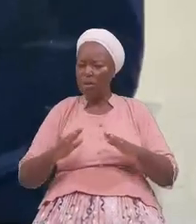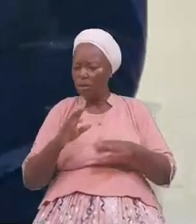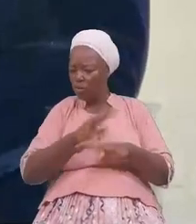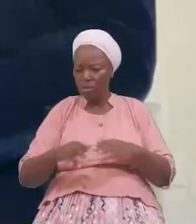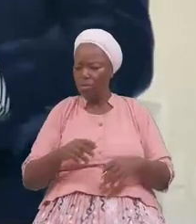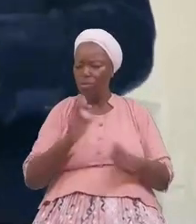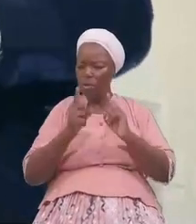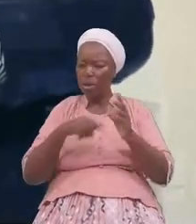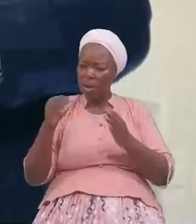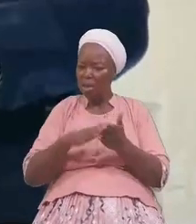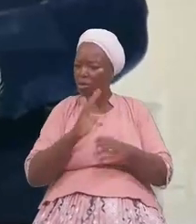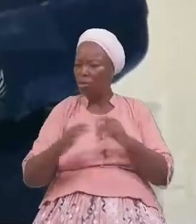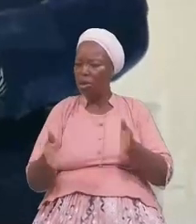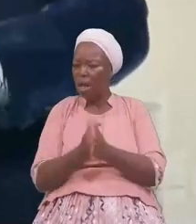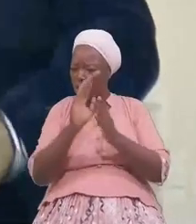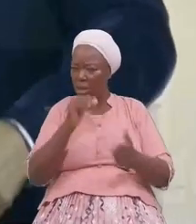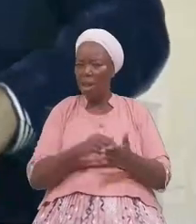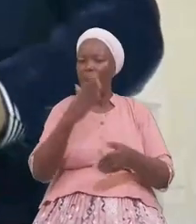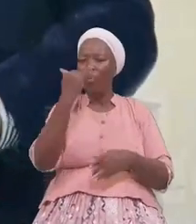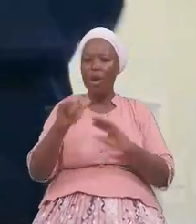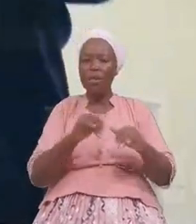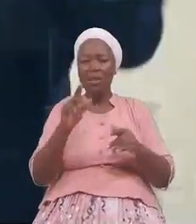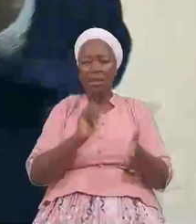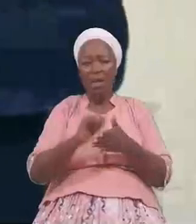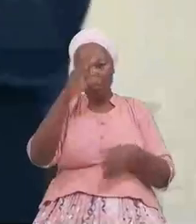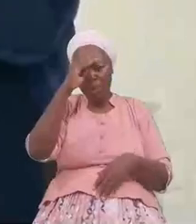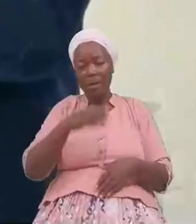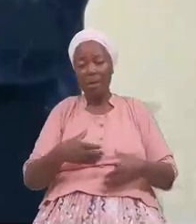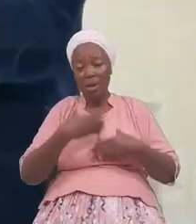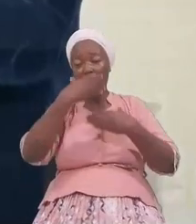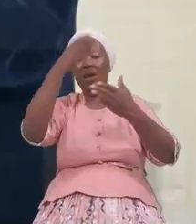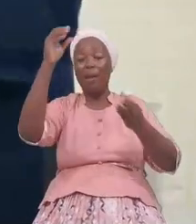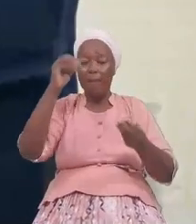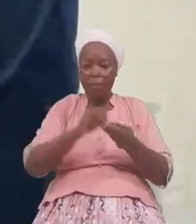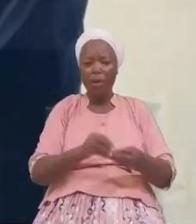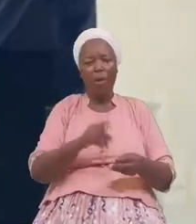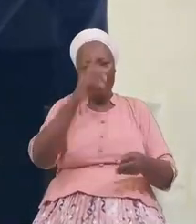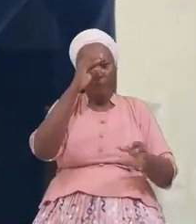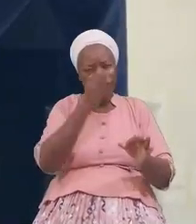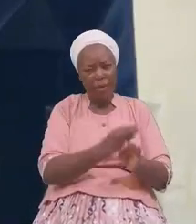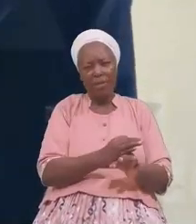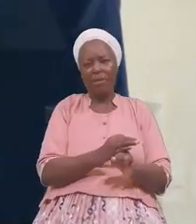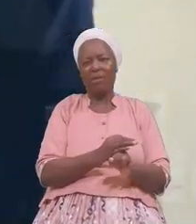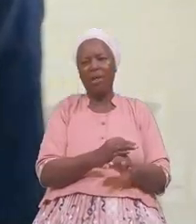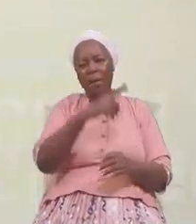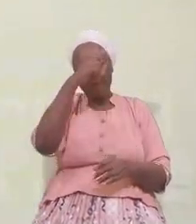Pourquoi est-ce qu'il a crié plus fort la foi? Parce qu'il savait que s'il peut